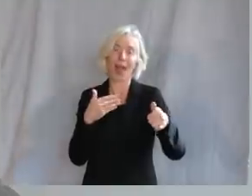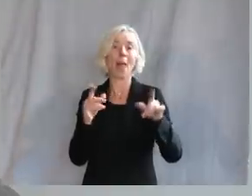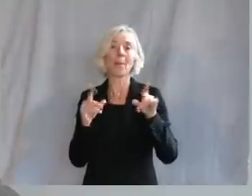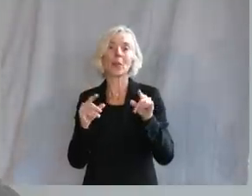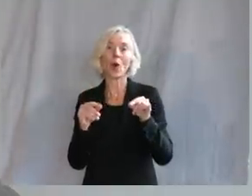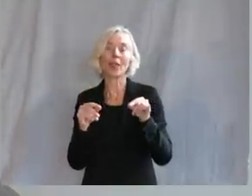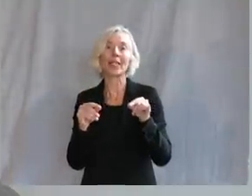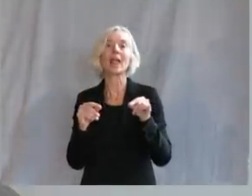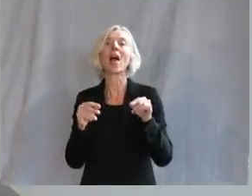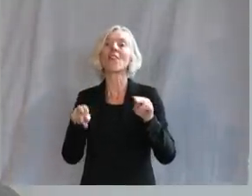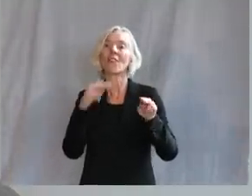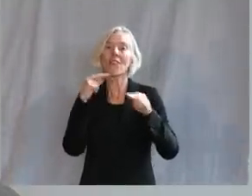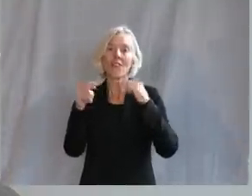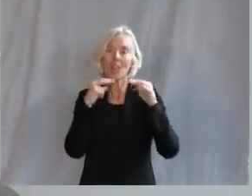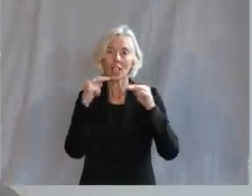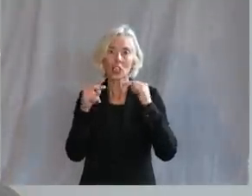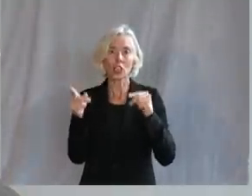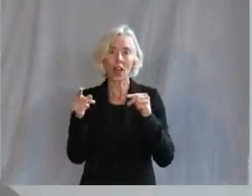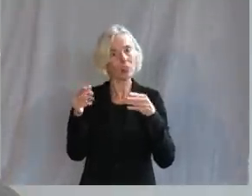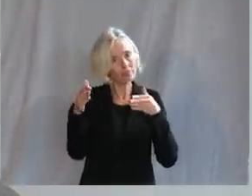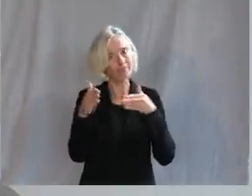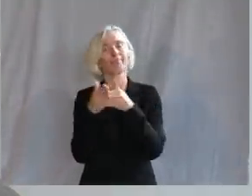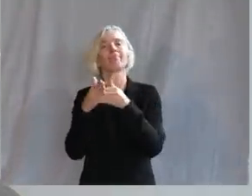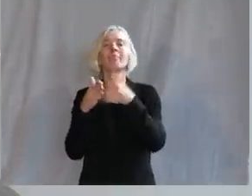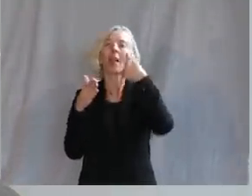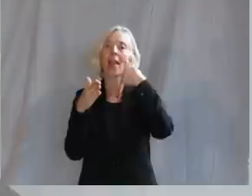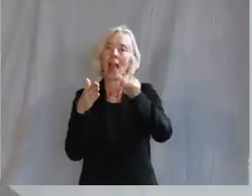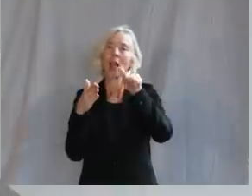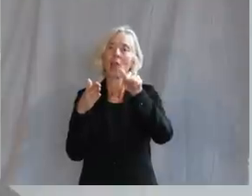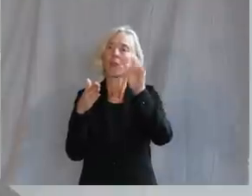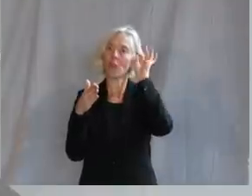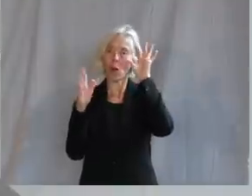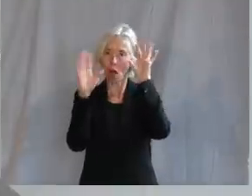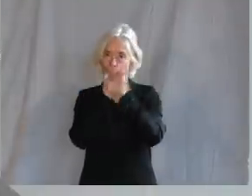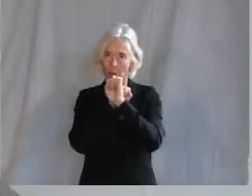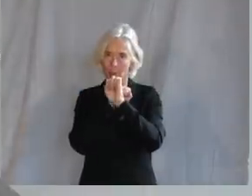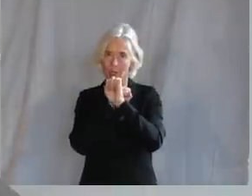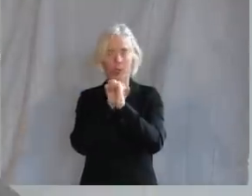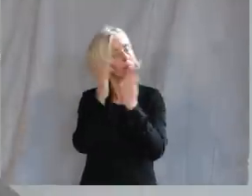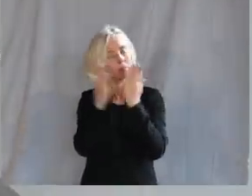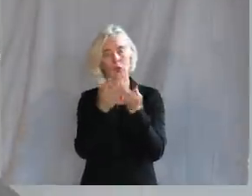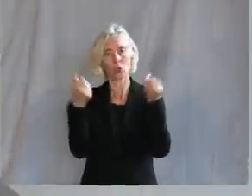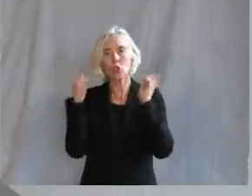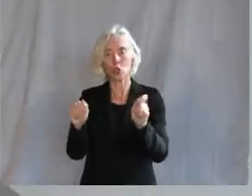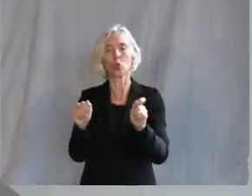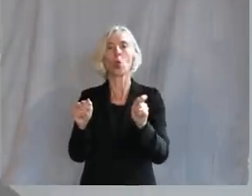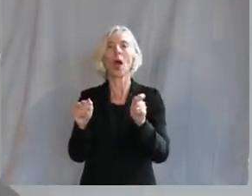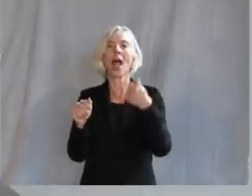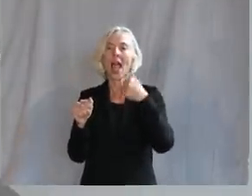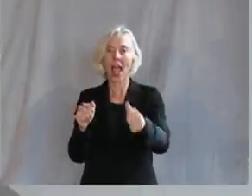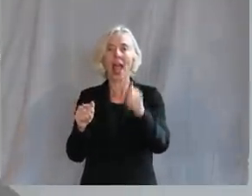von Speisen und Getränken zum Verzehr an Ort und Stelle in der Zeit von 23 Uhr bis 6 Uhr